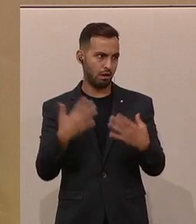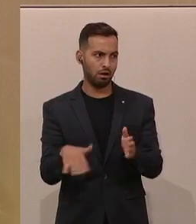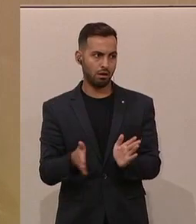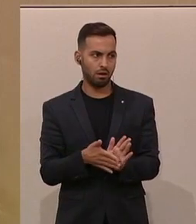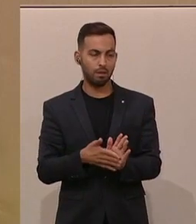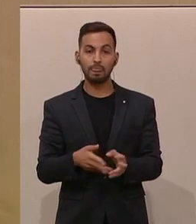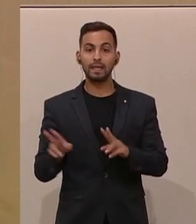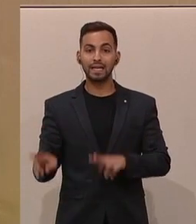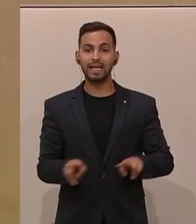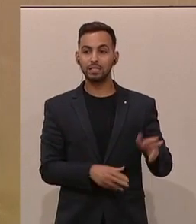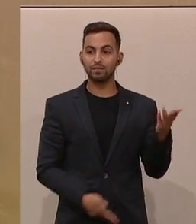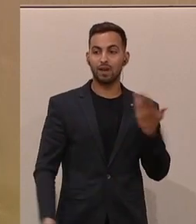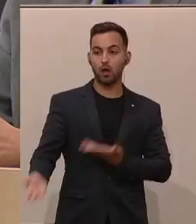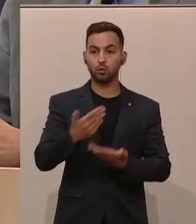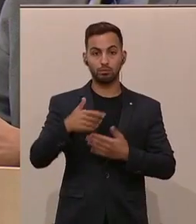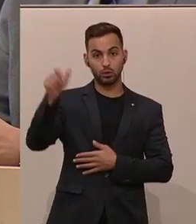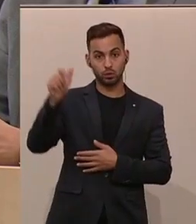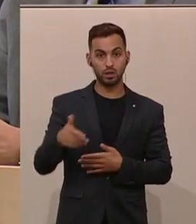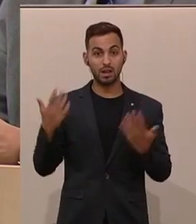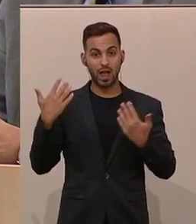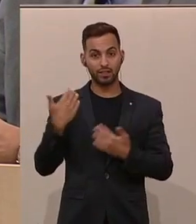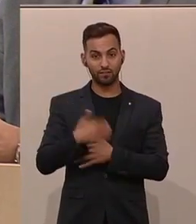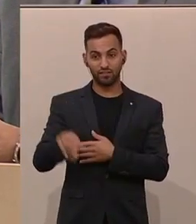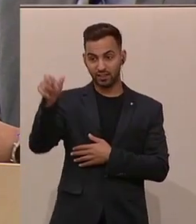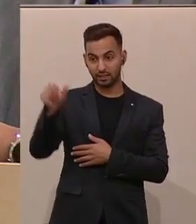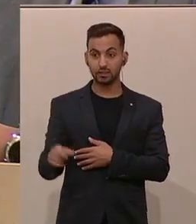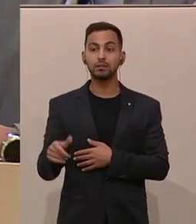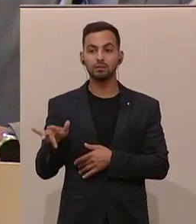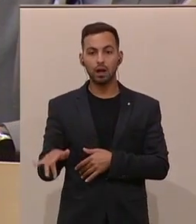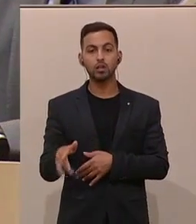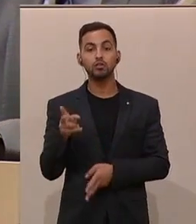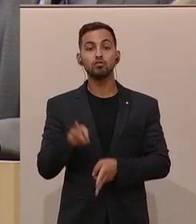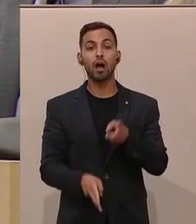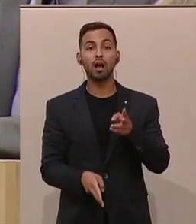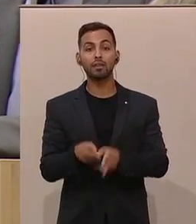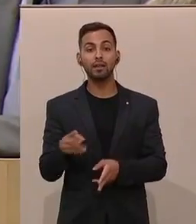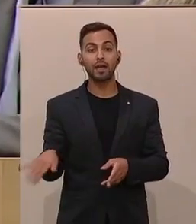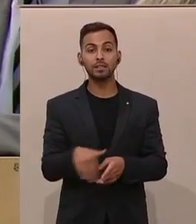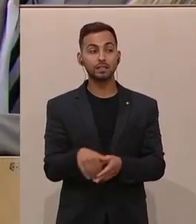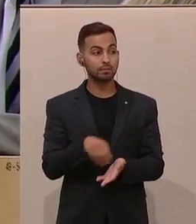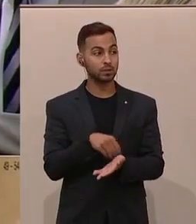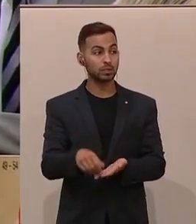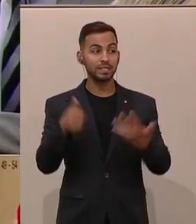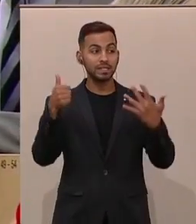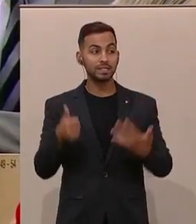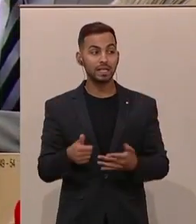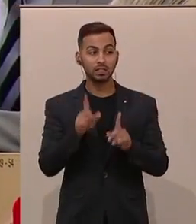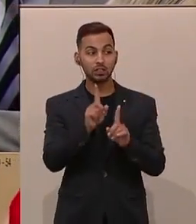jahrelangen Gerichtsverhandlungen wurde der betroffene Landwirt zu einer Schadenersatzzahlung im sechsstelligen Bereich